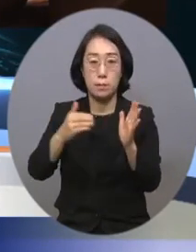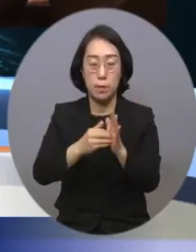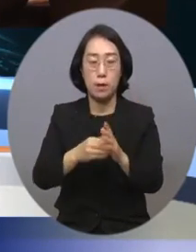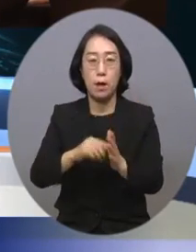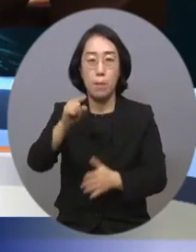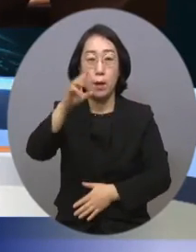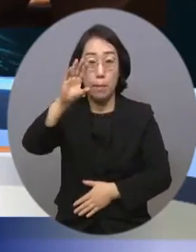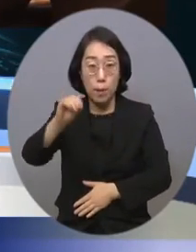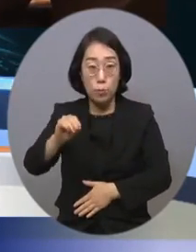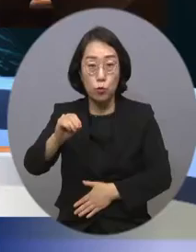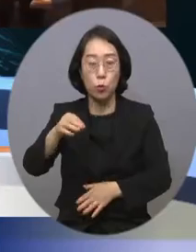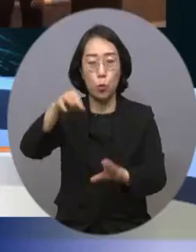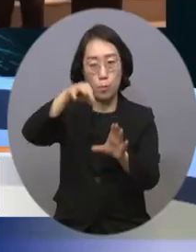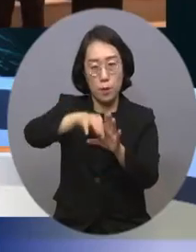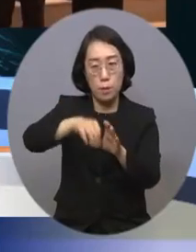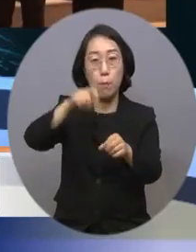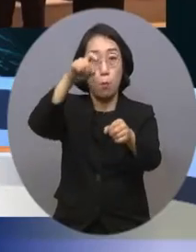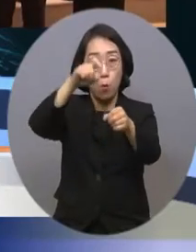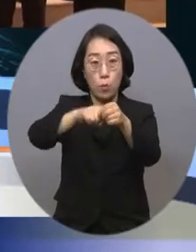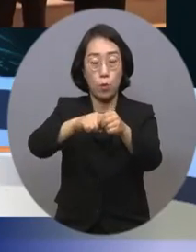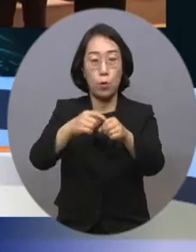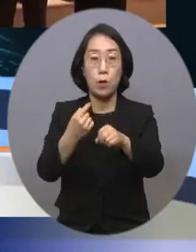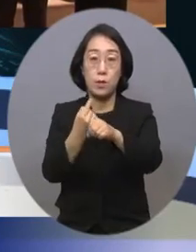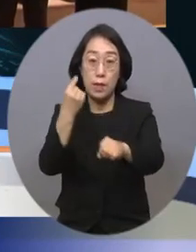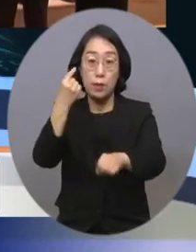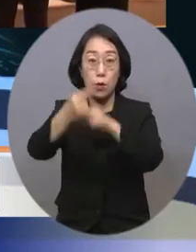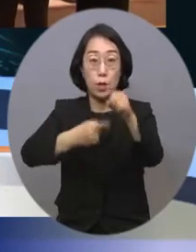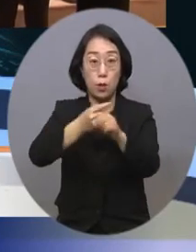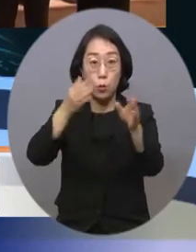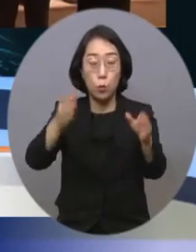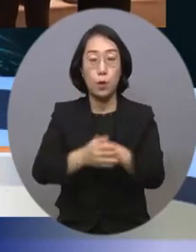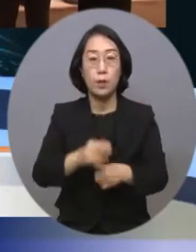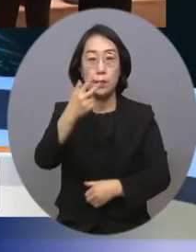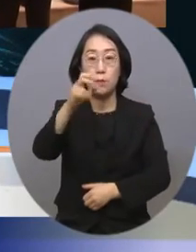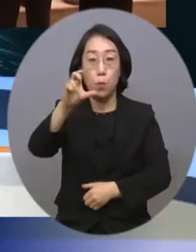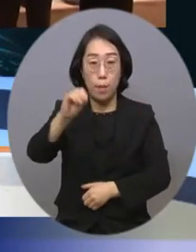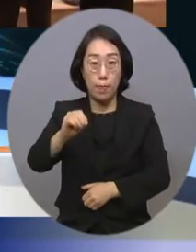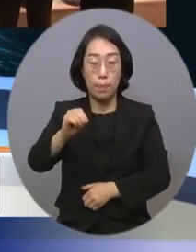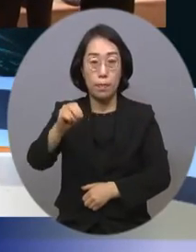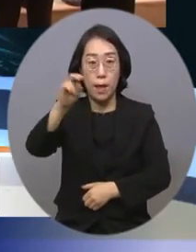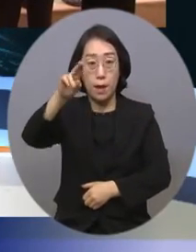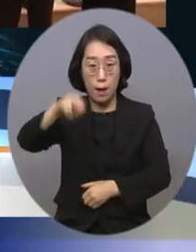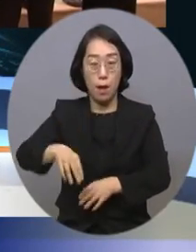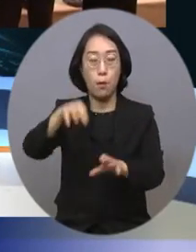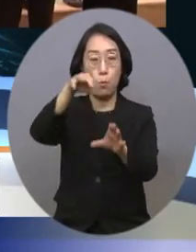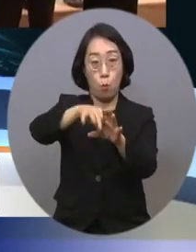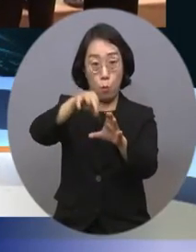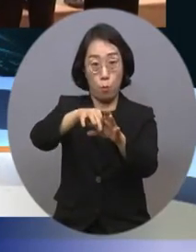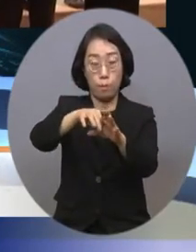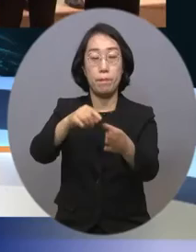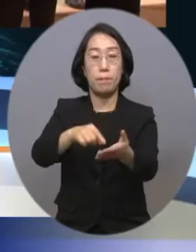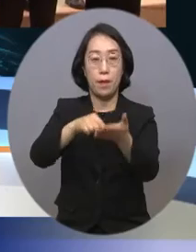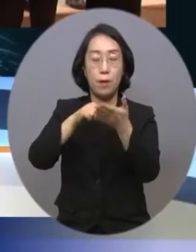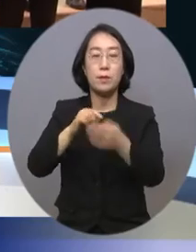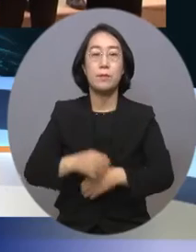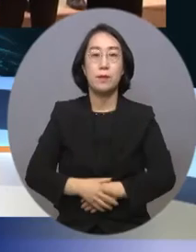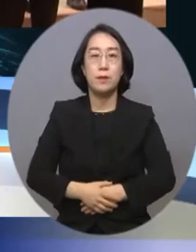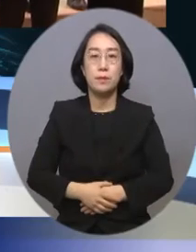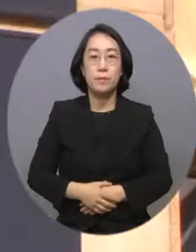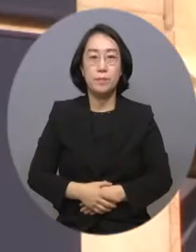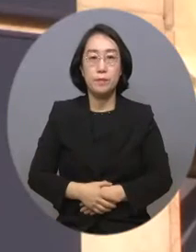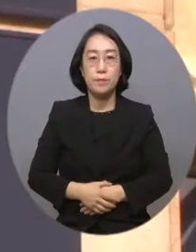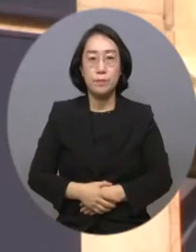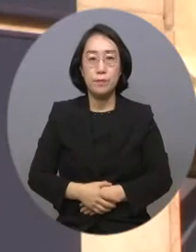기금 마련을 목표로 작년 상반기에만 75만 불을 기금이 모였다고 하는데요 보도에 황병연 대장입니다